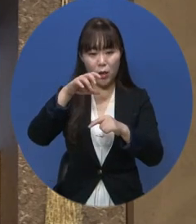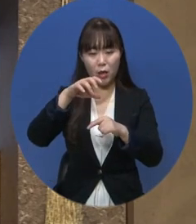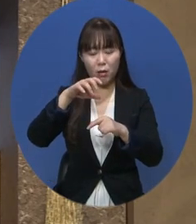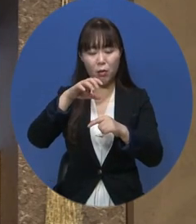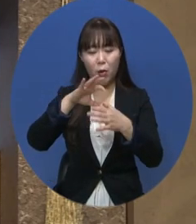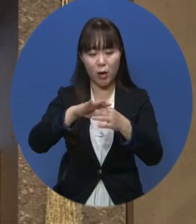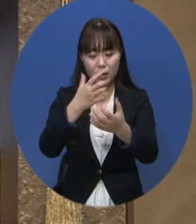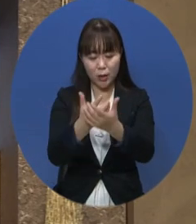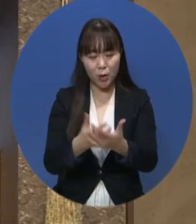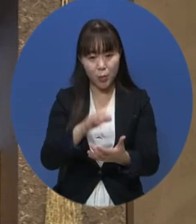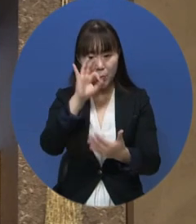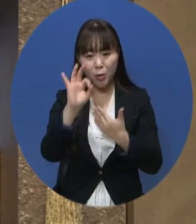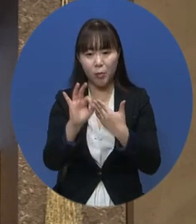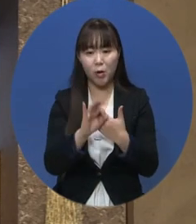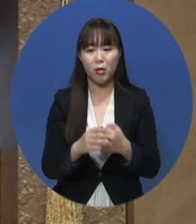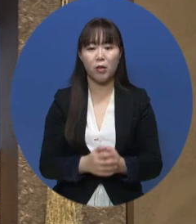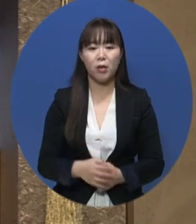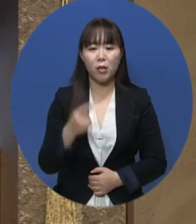보시면